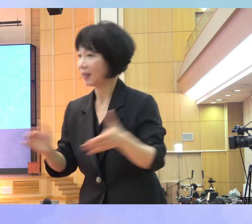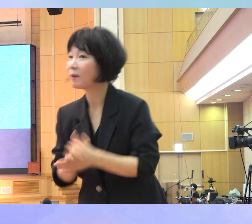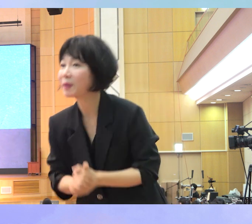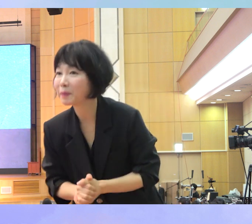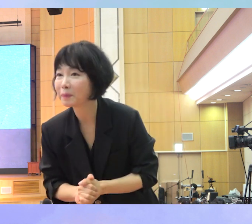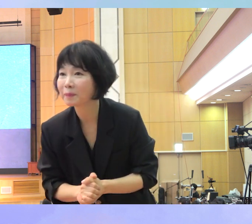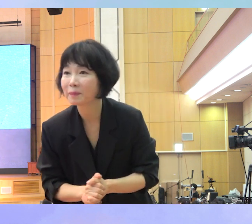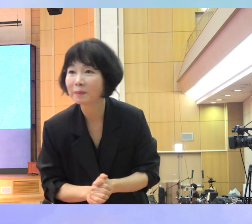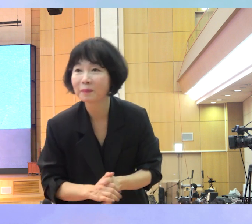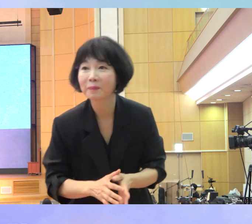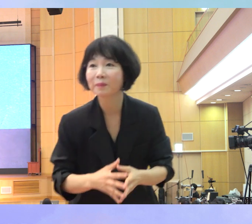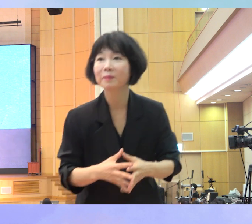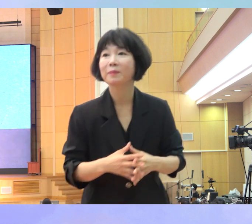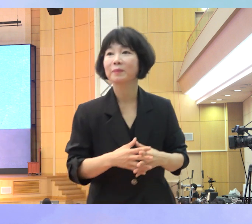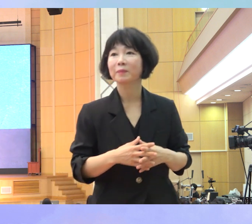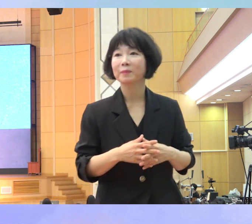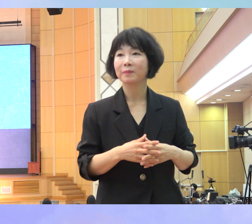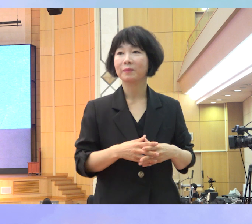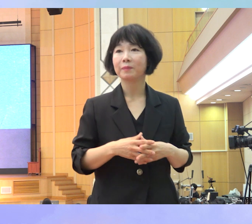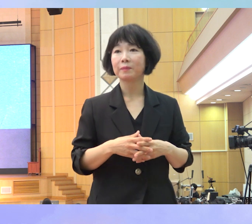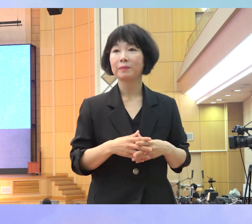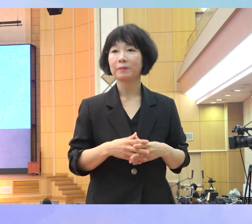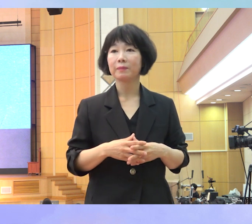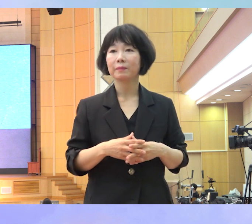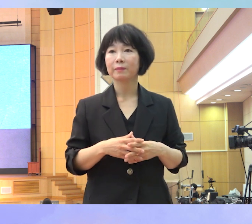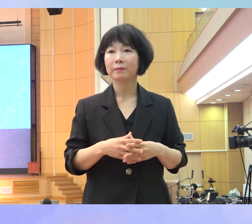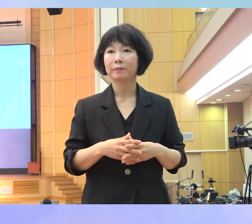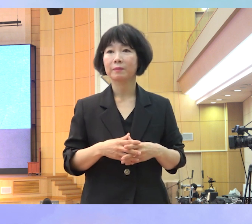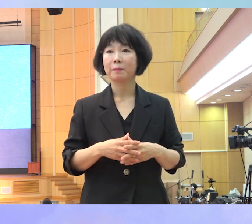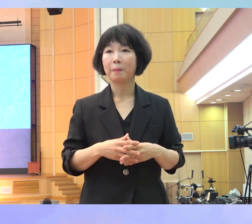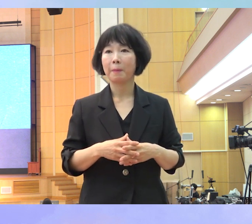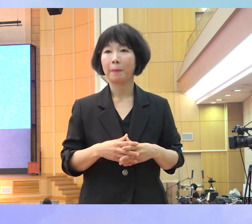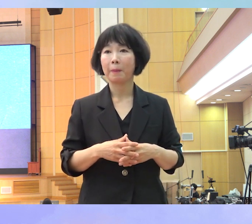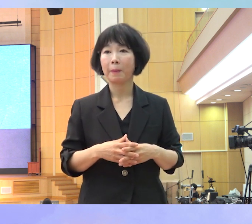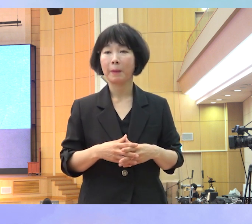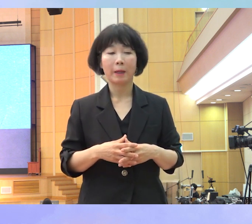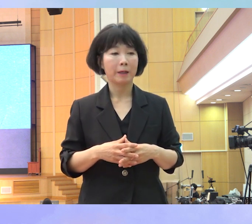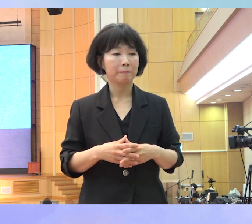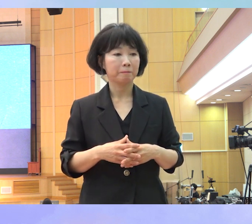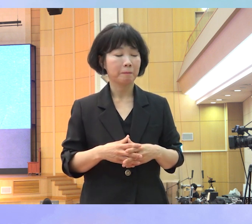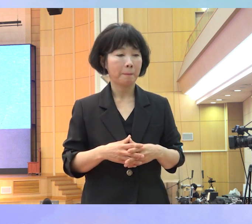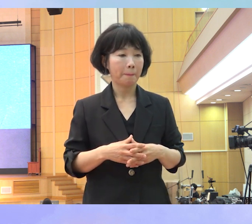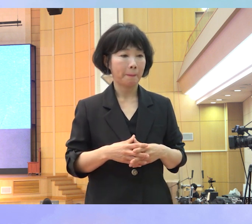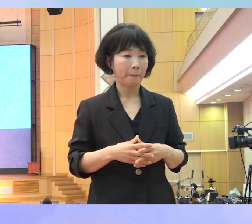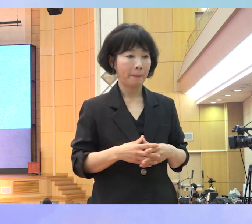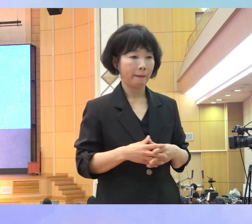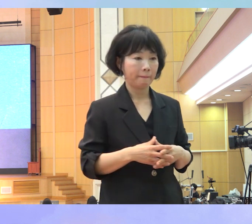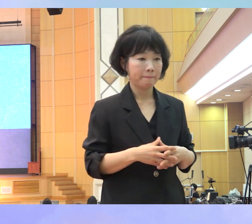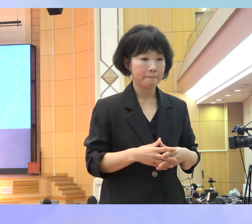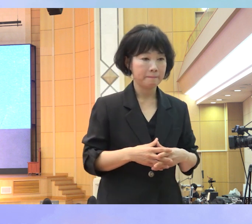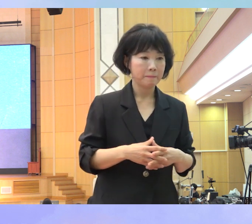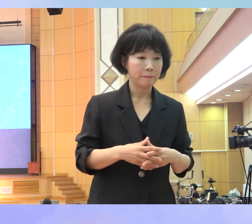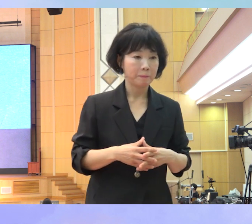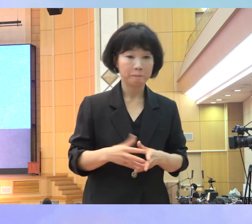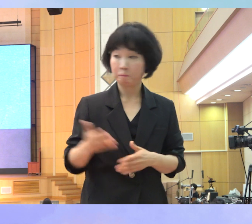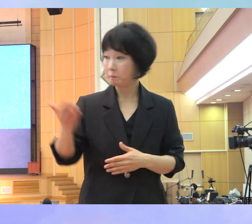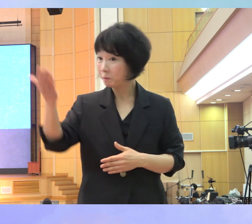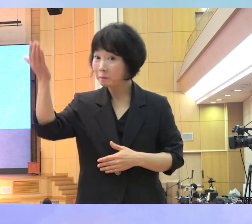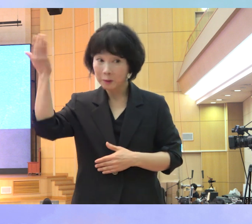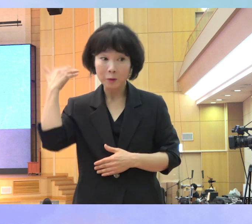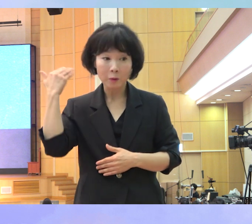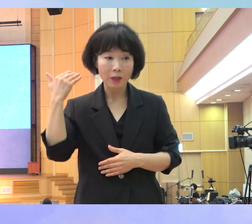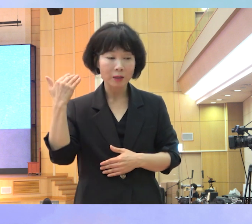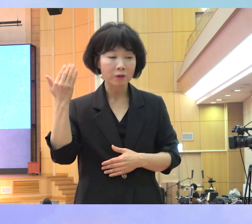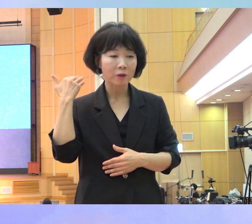말씀의 내용입니다. 그래서 여러분, 맥추절기 설교 때 제가 감사의 폭을 넓혀라